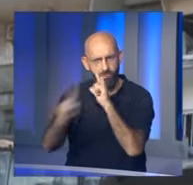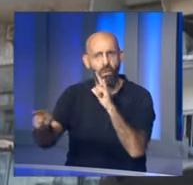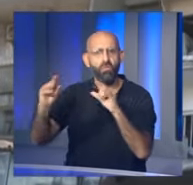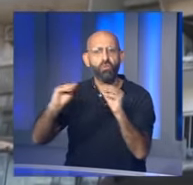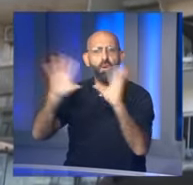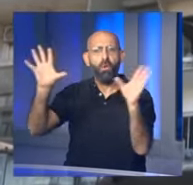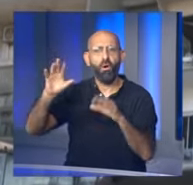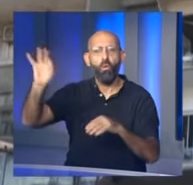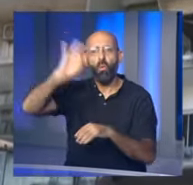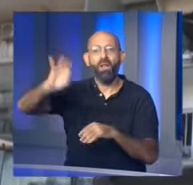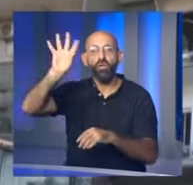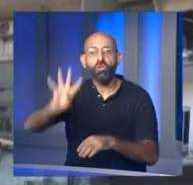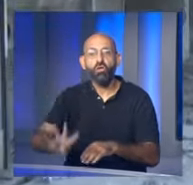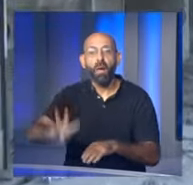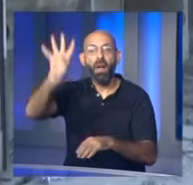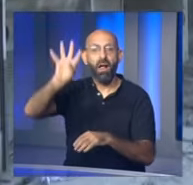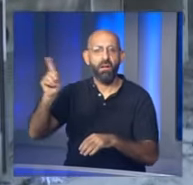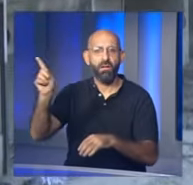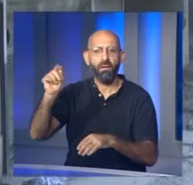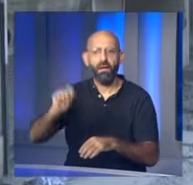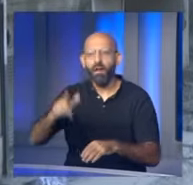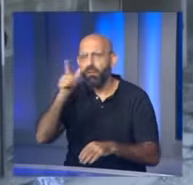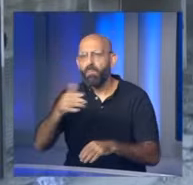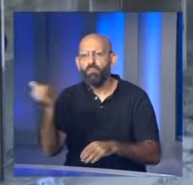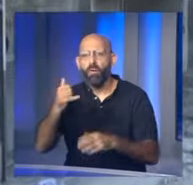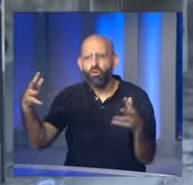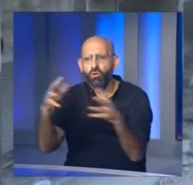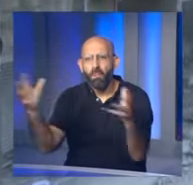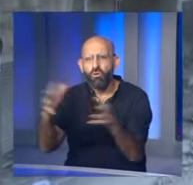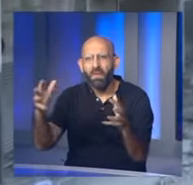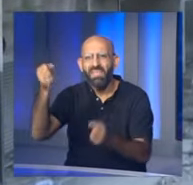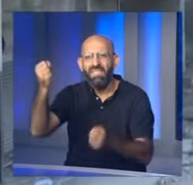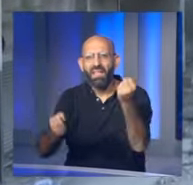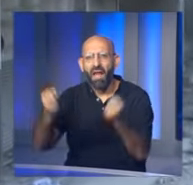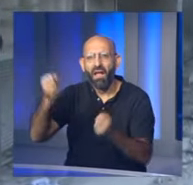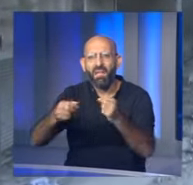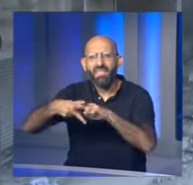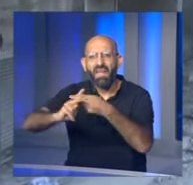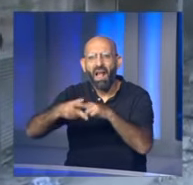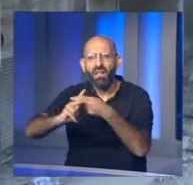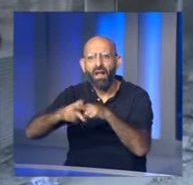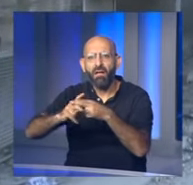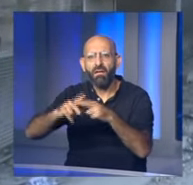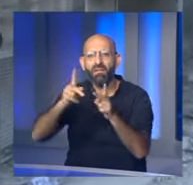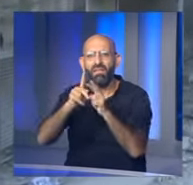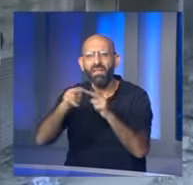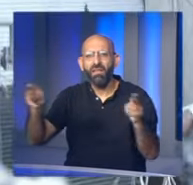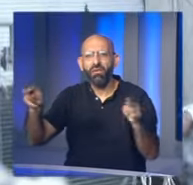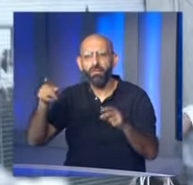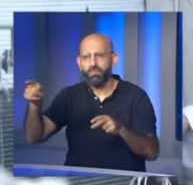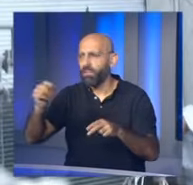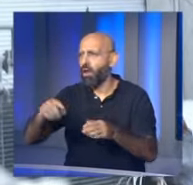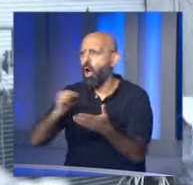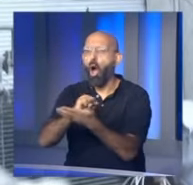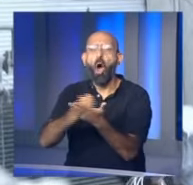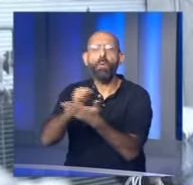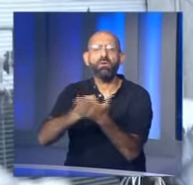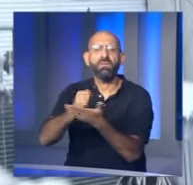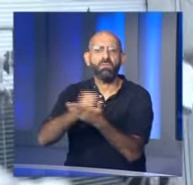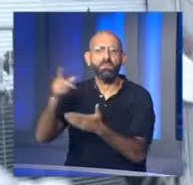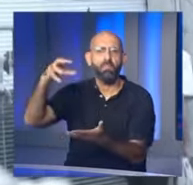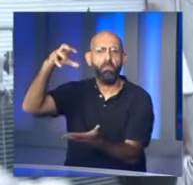سوري ان العدو الاسرائيلي شن فجر اليوم عدوانا جويا في اتجاه او من اتجاه شمال لبنان مستهدفا